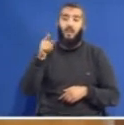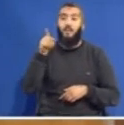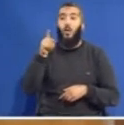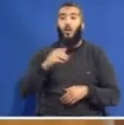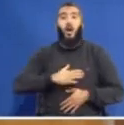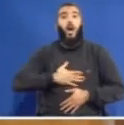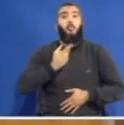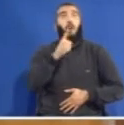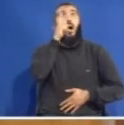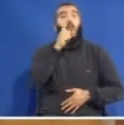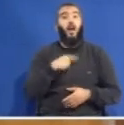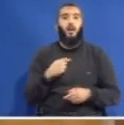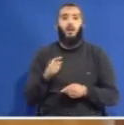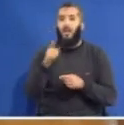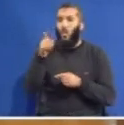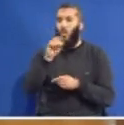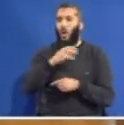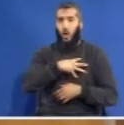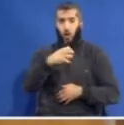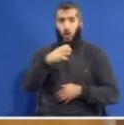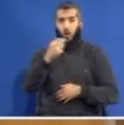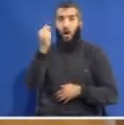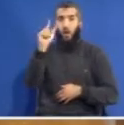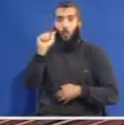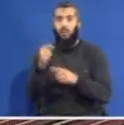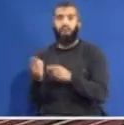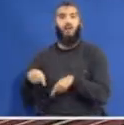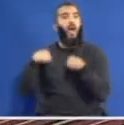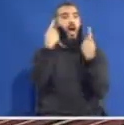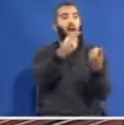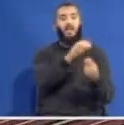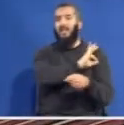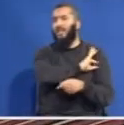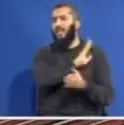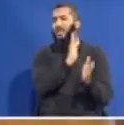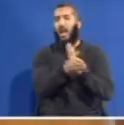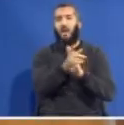يجعله يتحرك آليا لإنفاق هذا المال في سبيل مرضاة الله.